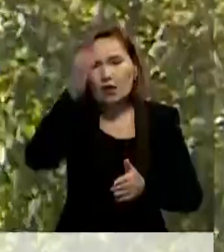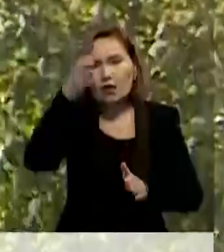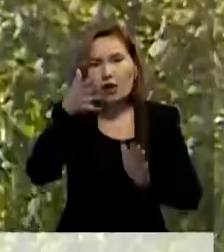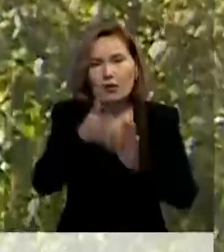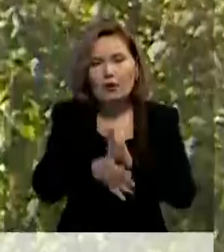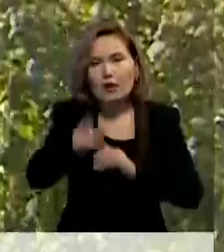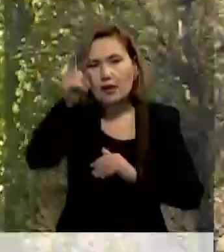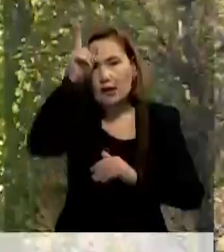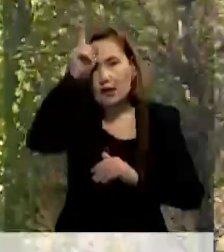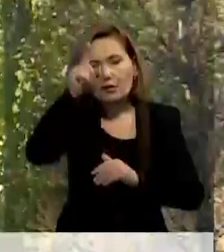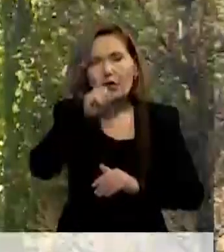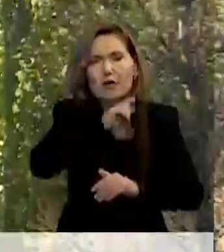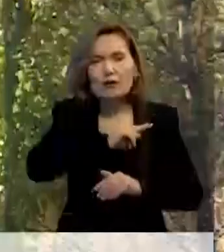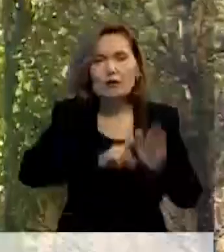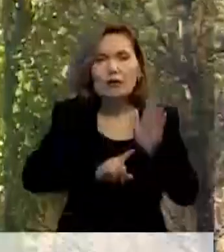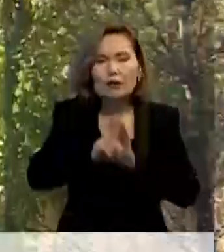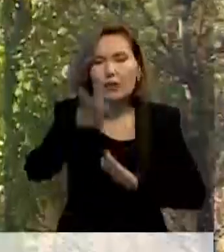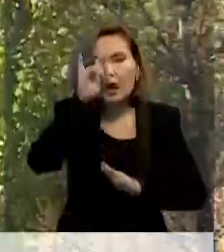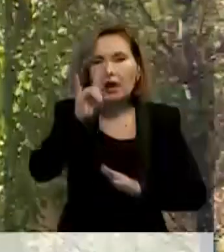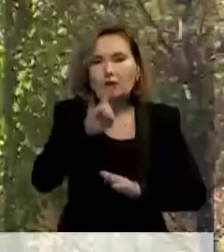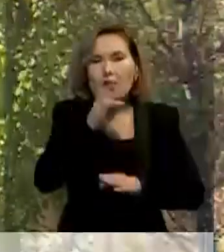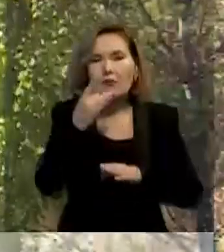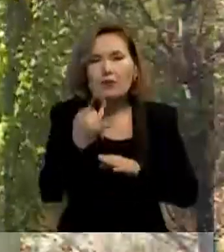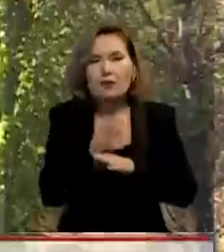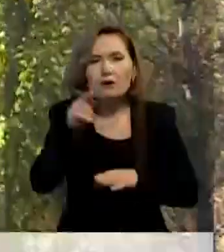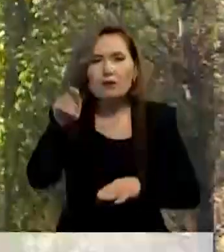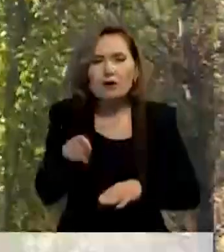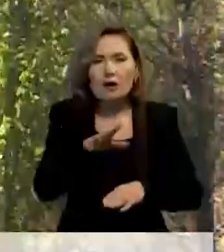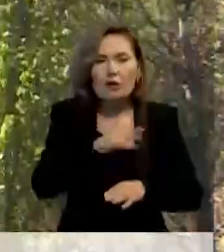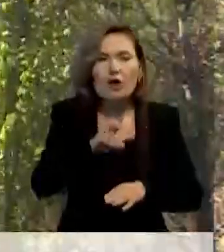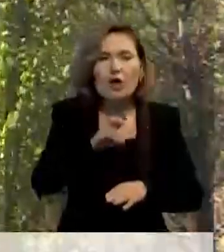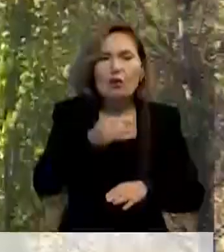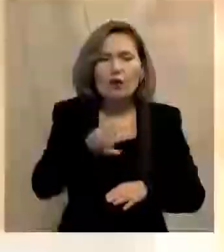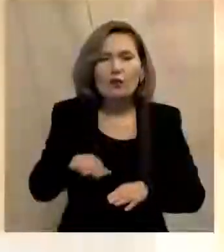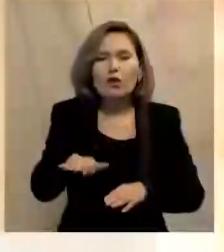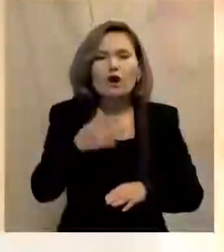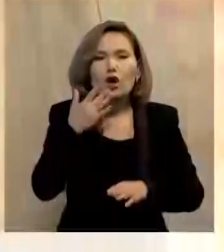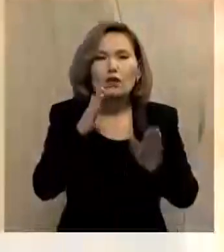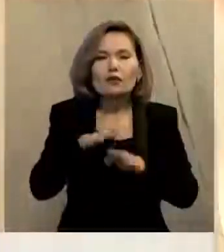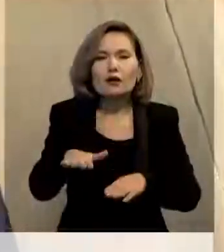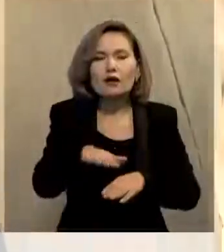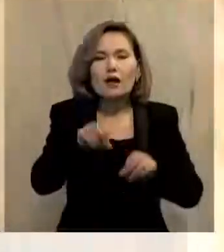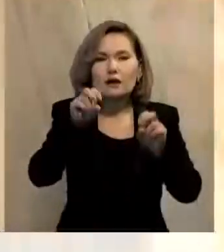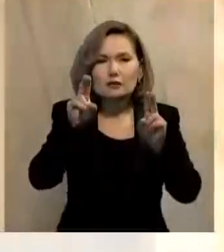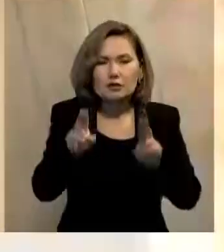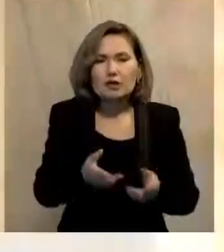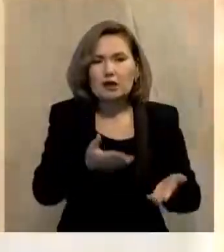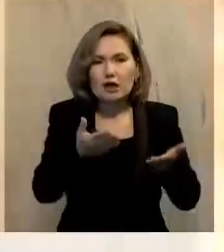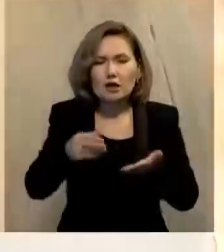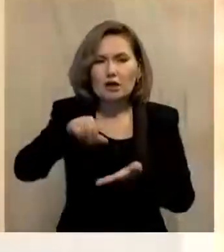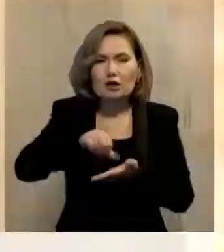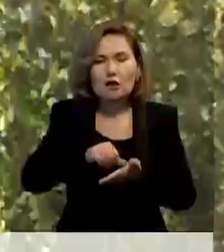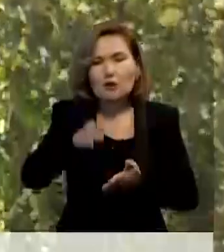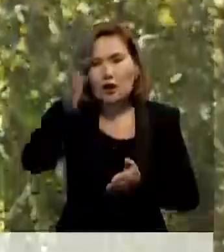жұмыстарымды Германияда жүргіземін. Бұл менің Қазақстанға алғашқы сапарым. Бурабайдағы ұлттық парктің арнайы шақыртуымен келдім.